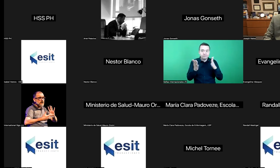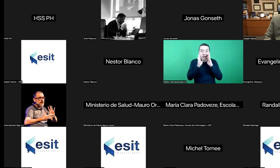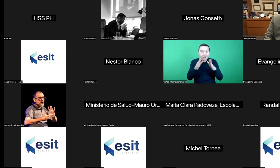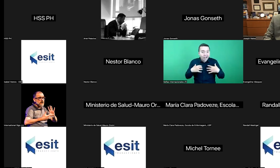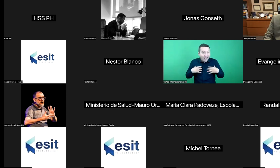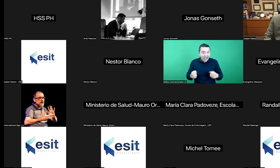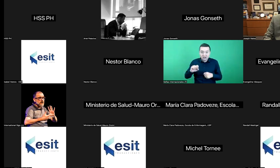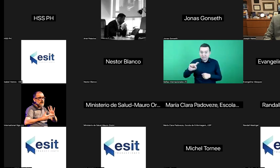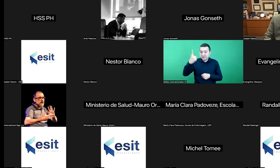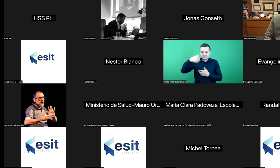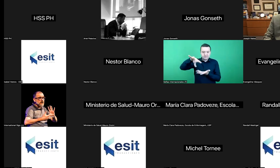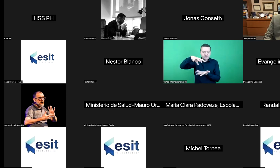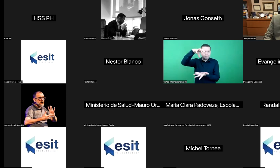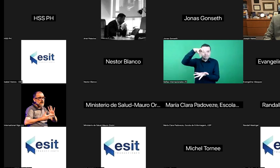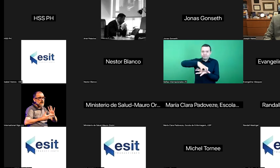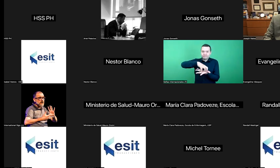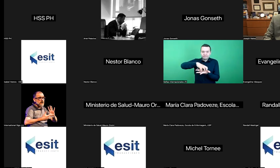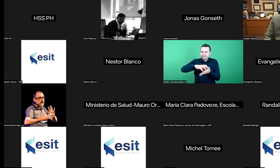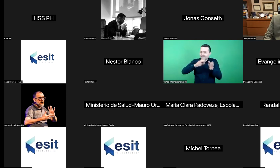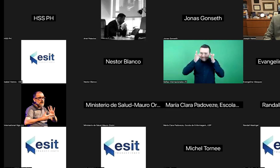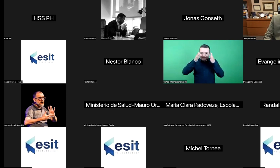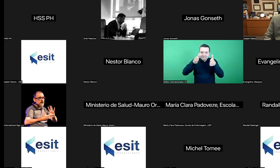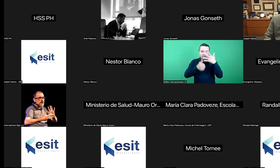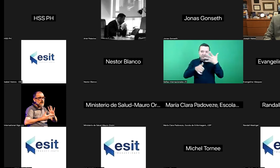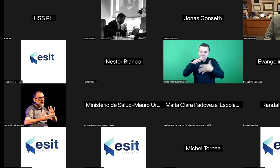juste pour tous.